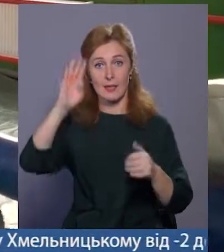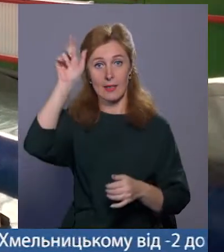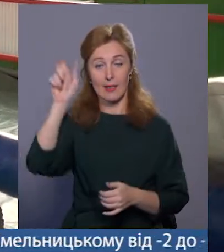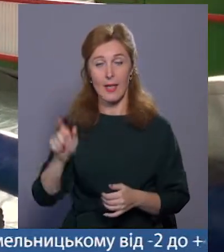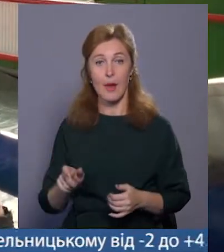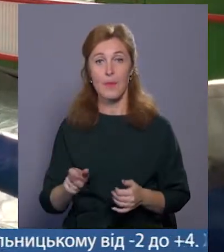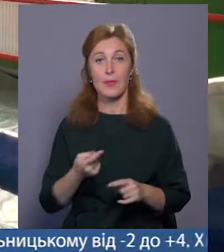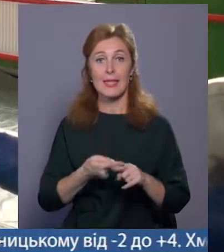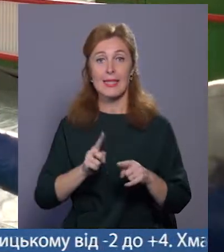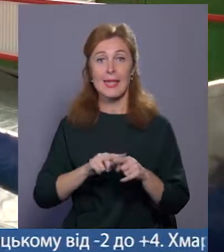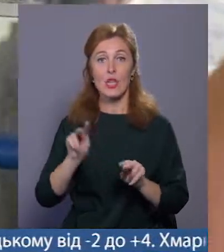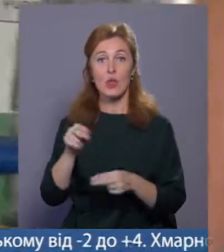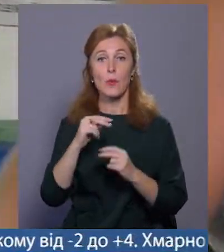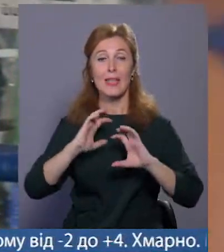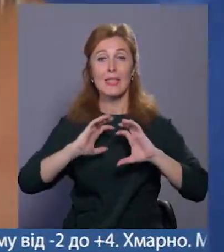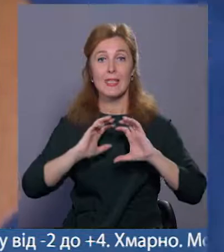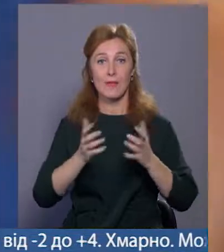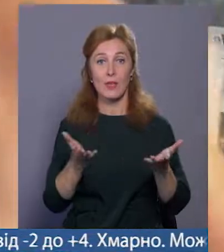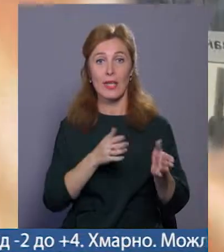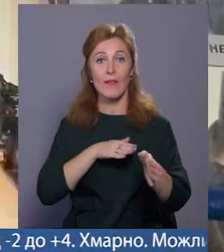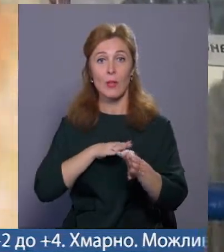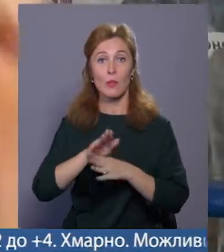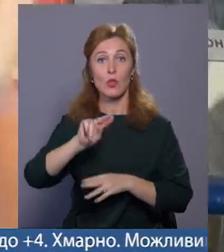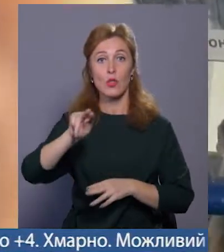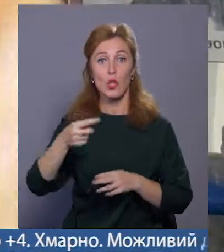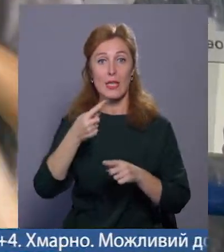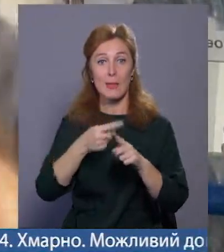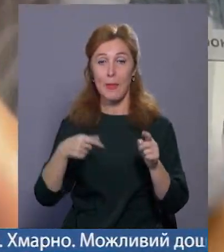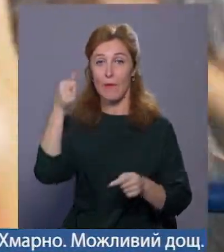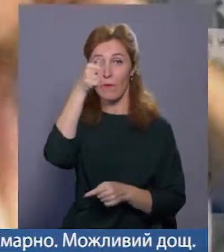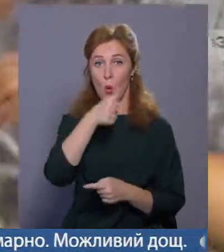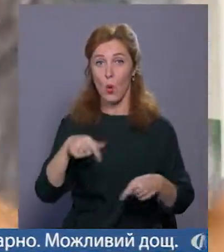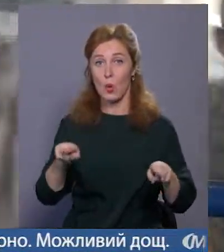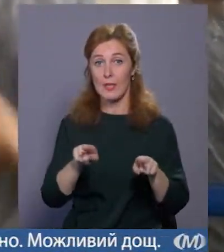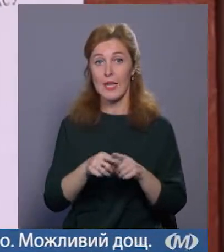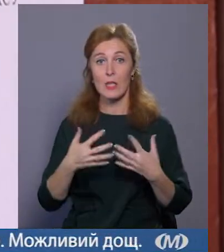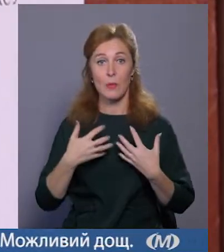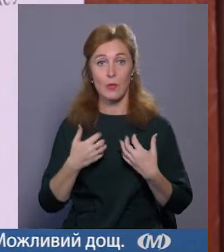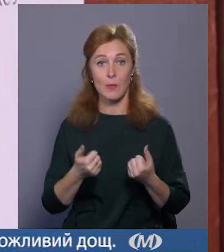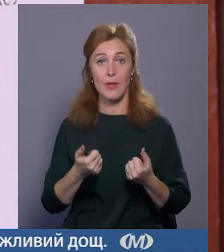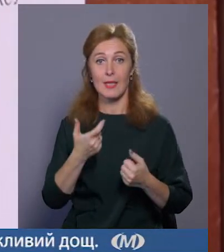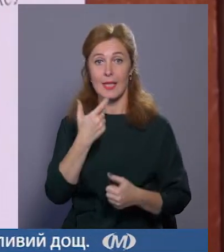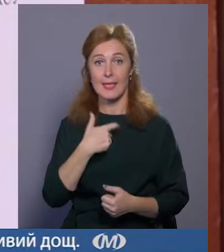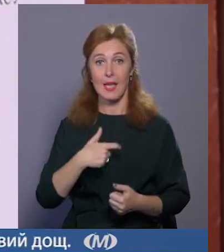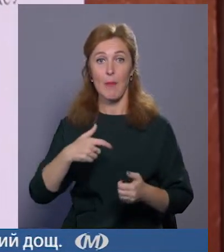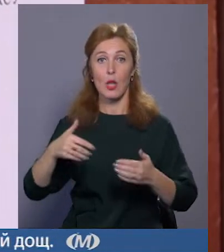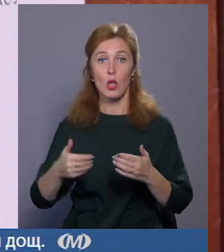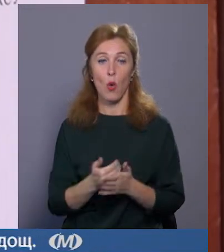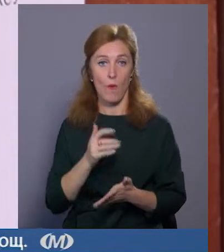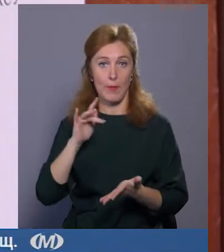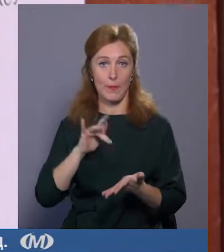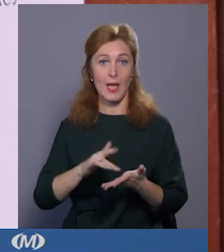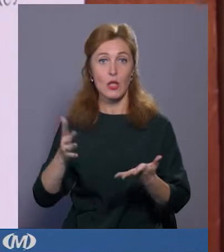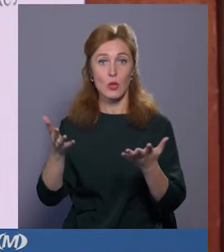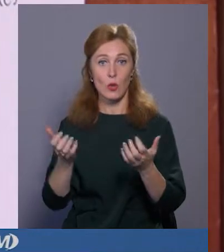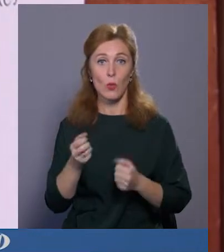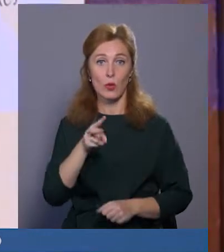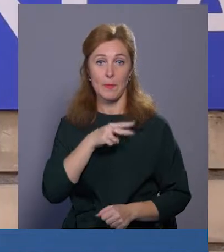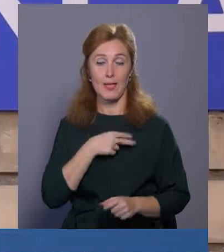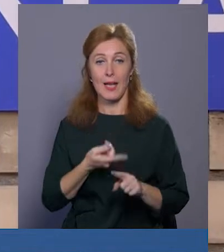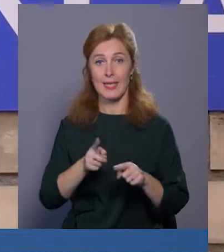чемпіонат світу, який відбудеться через півроку. Відтак спортсмен для себе ставить нову мету – здобути медаль і цієї